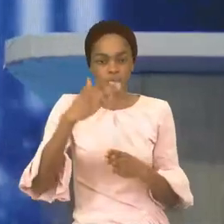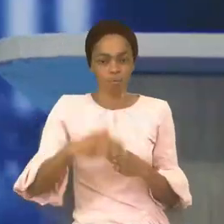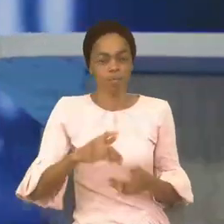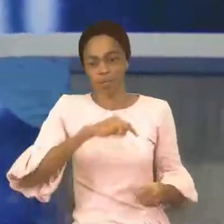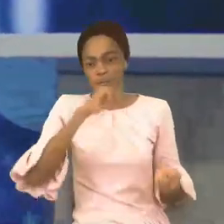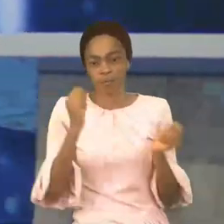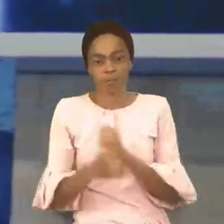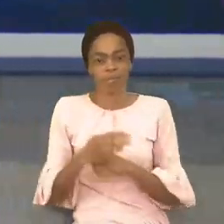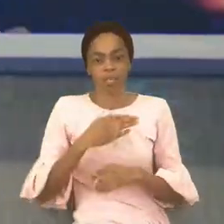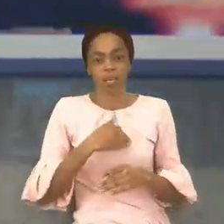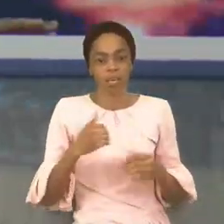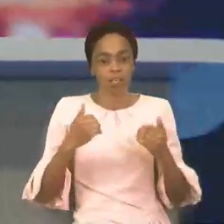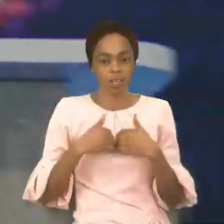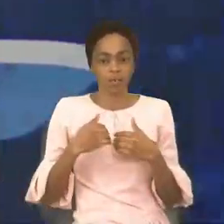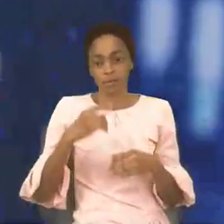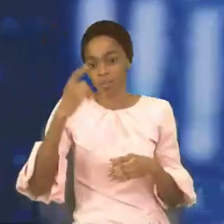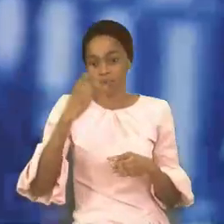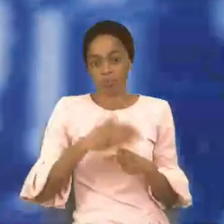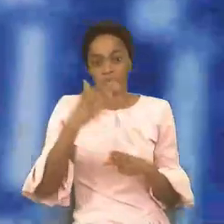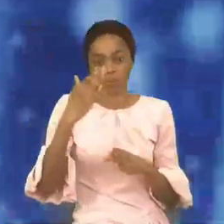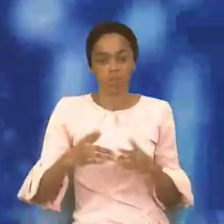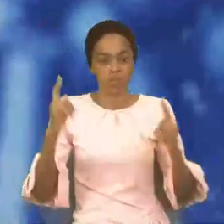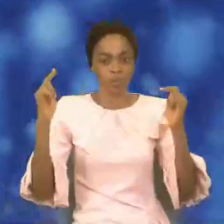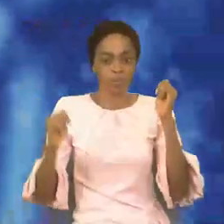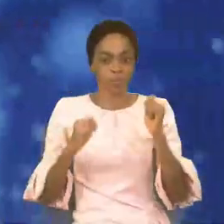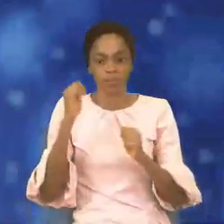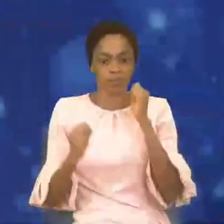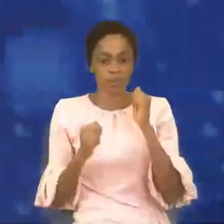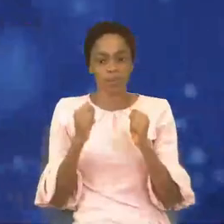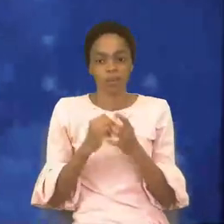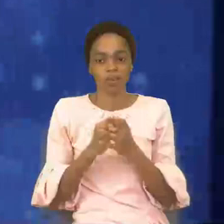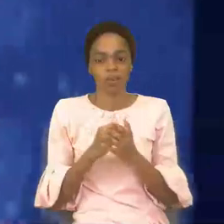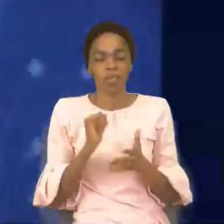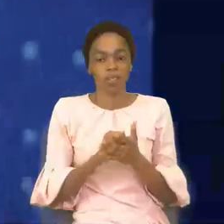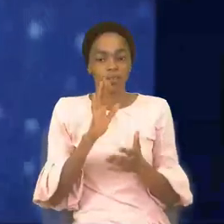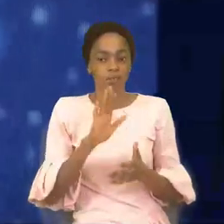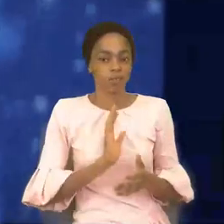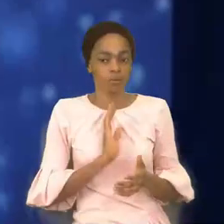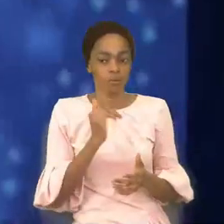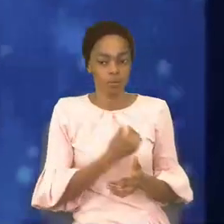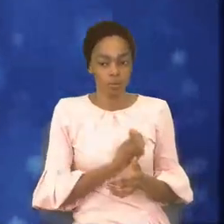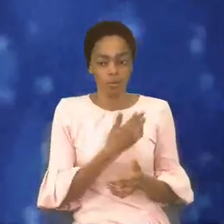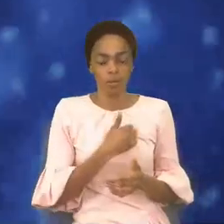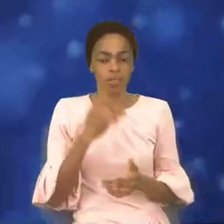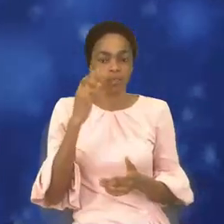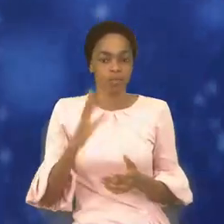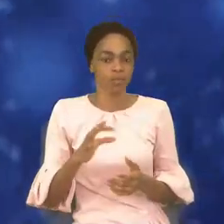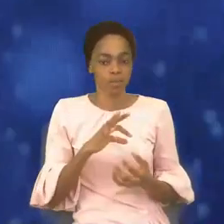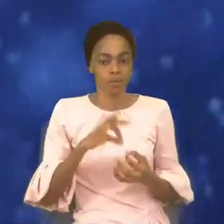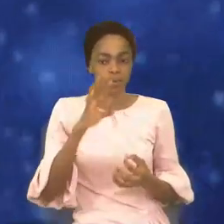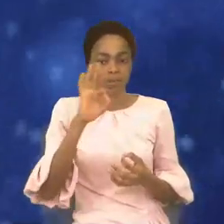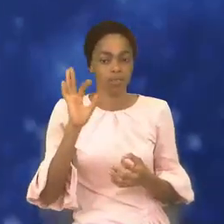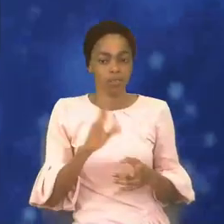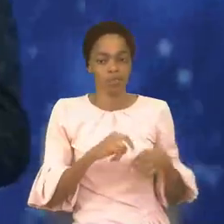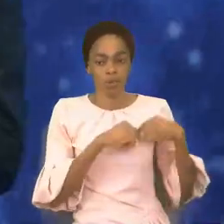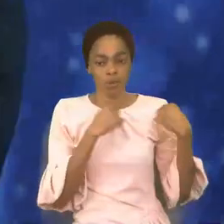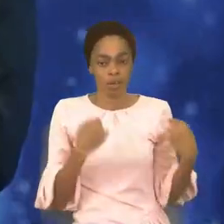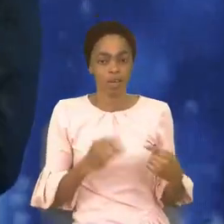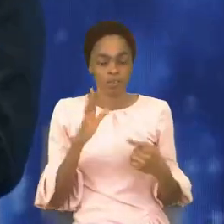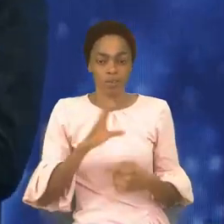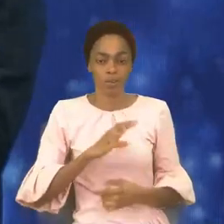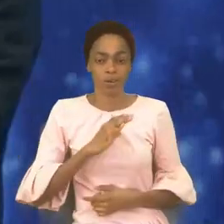totale pour le triomphe total, pour que ton âme, ton esprit, ton cœur, ta vie, ton